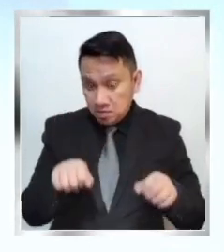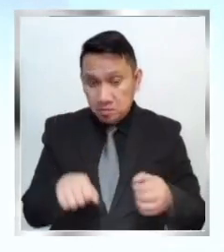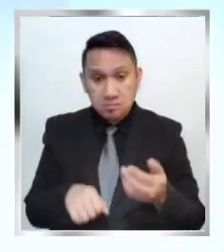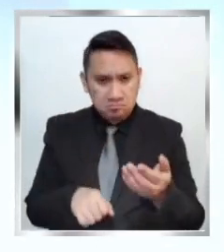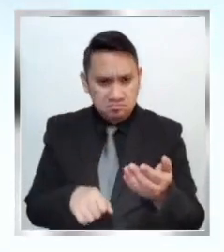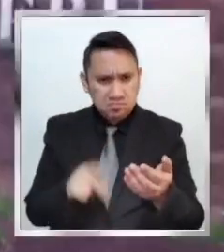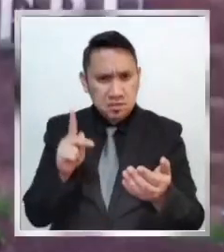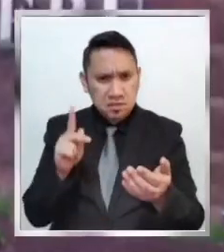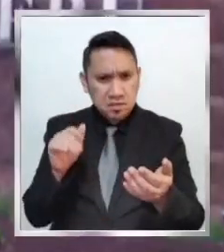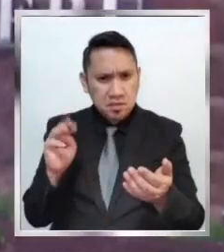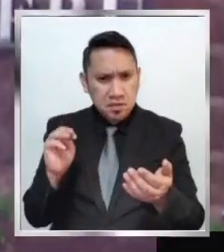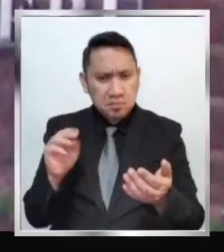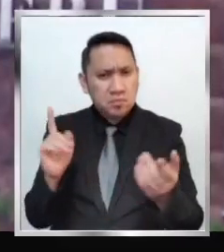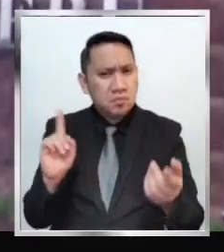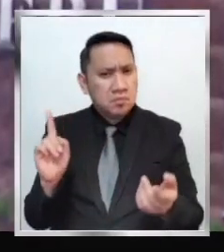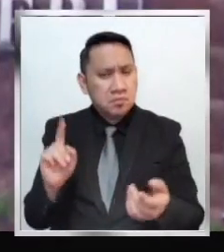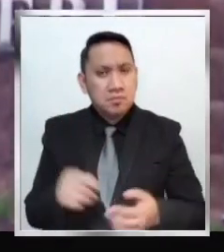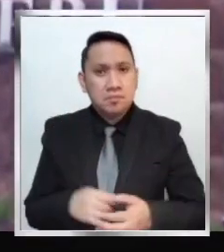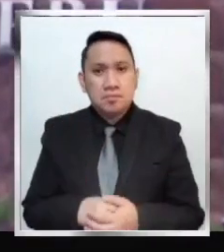na?